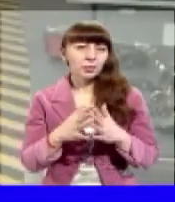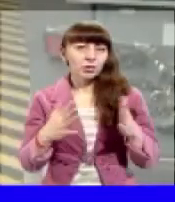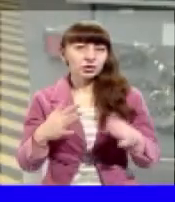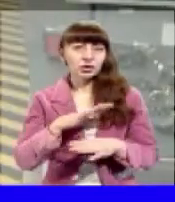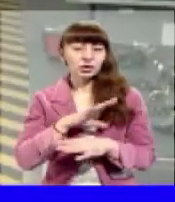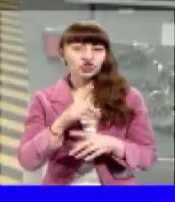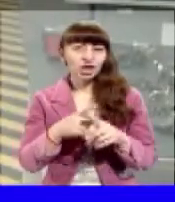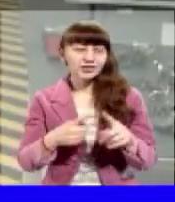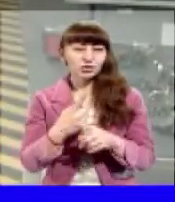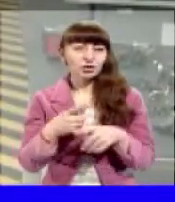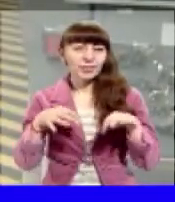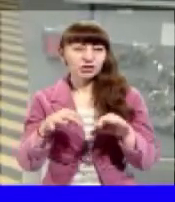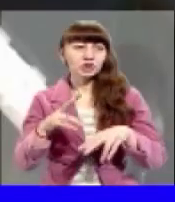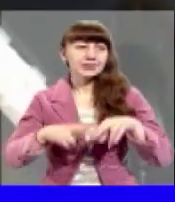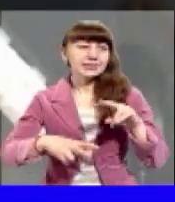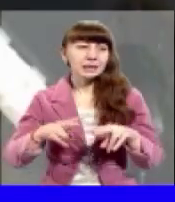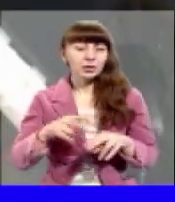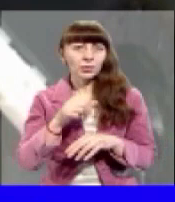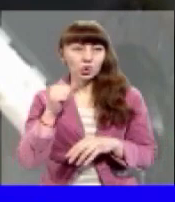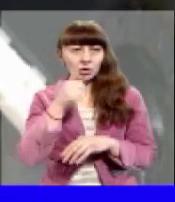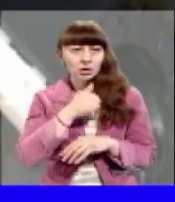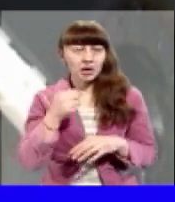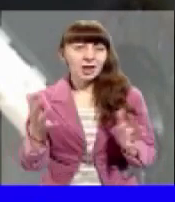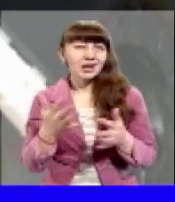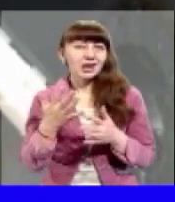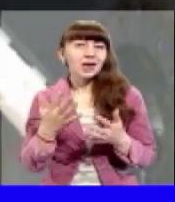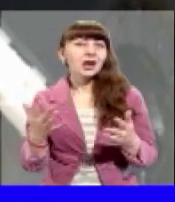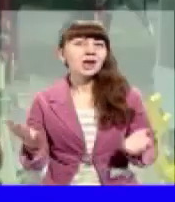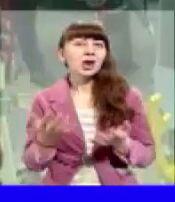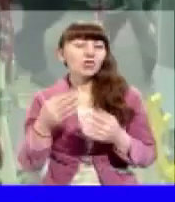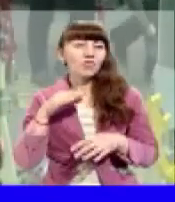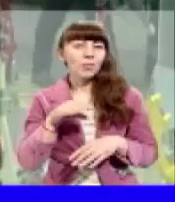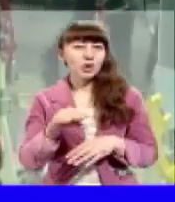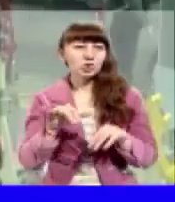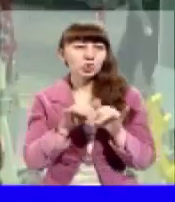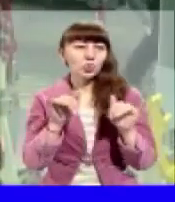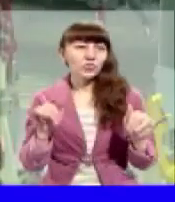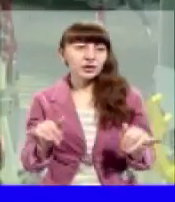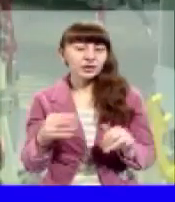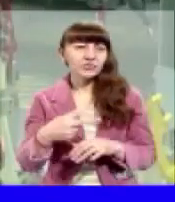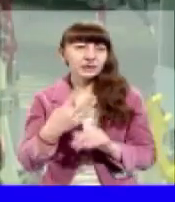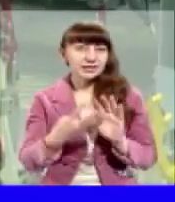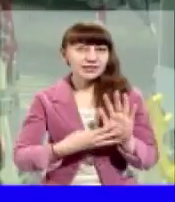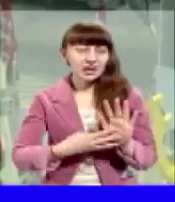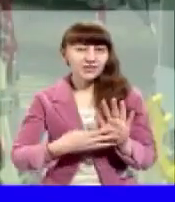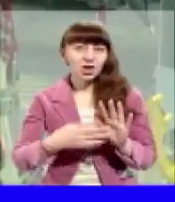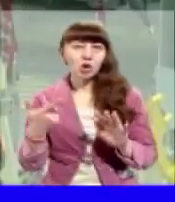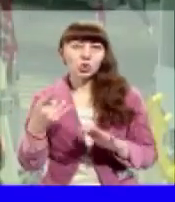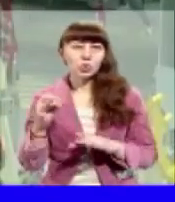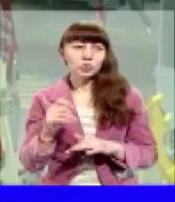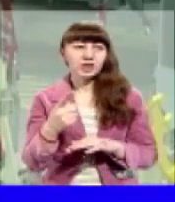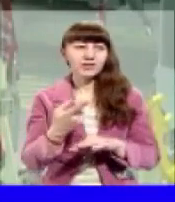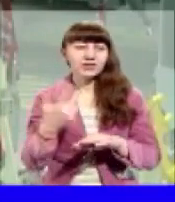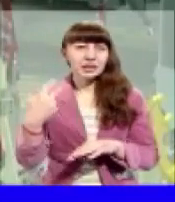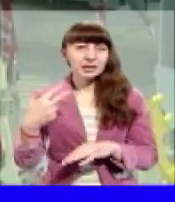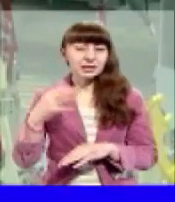автомобильдер 28,8, жүк көліктері 30,1%-ке ұлғайса, трактордар 39,5%-ға артқан. Өңдеу